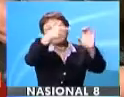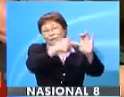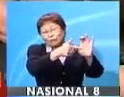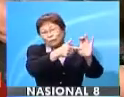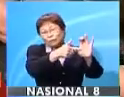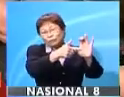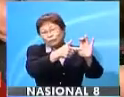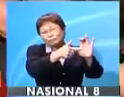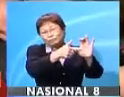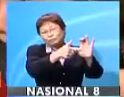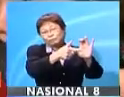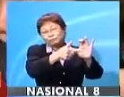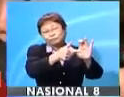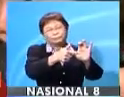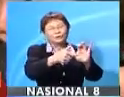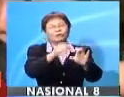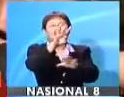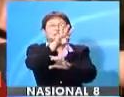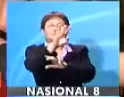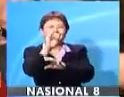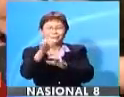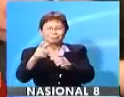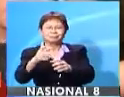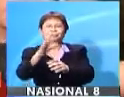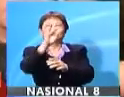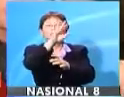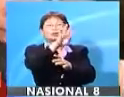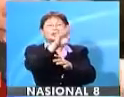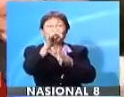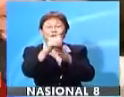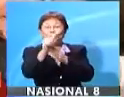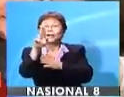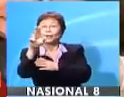on petrol is 48 on brand,